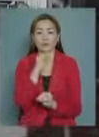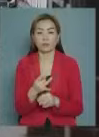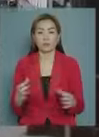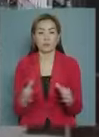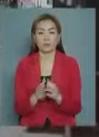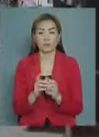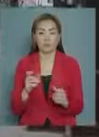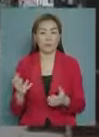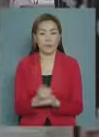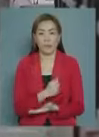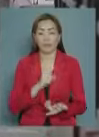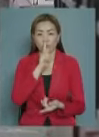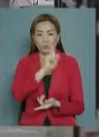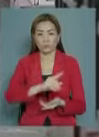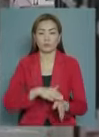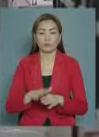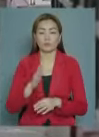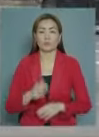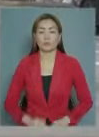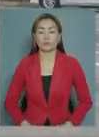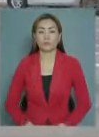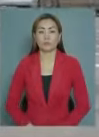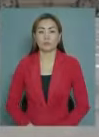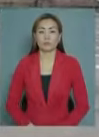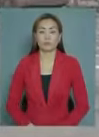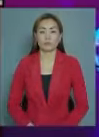мердігер мекеме табылса, жыл соңына дейін орнатылмақ.